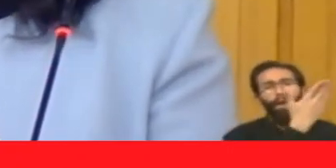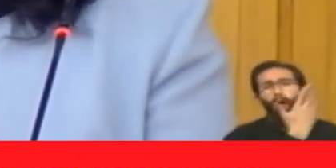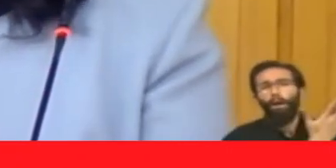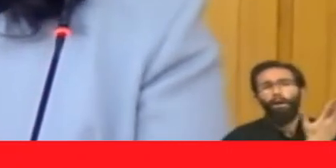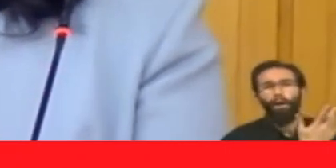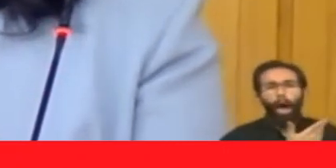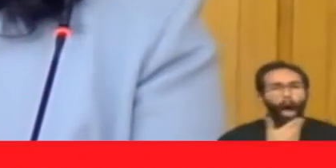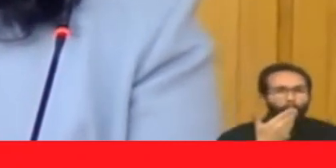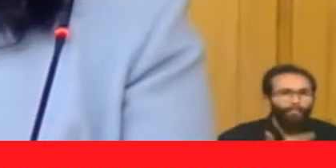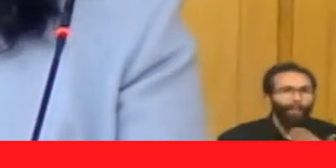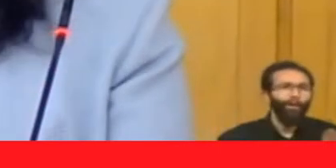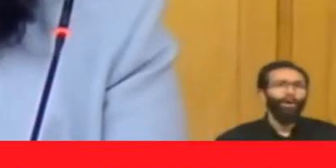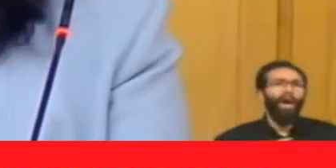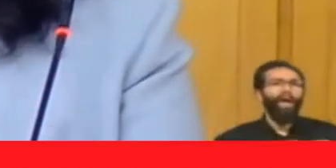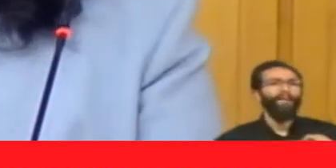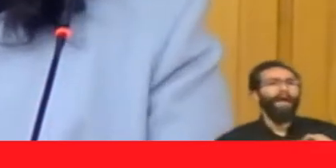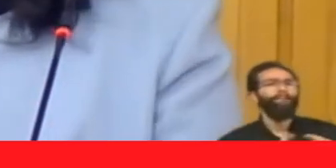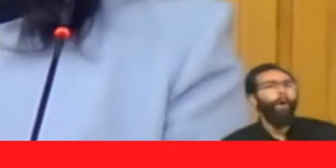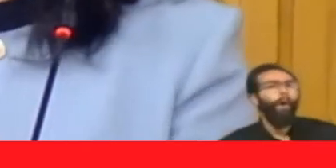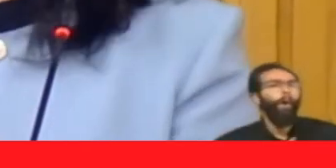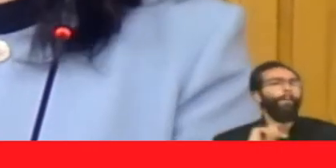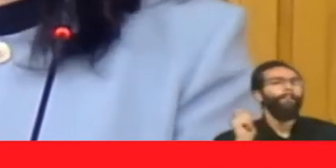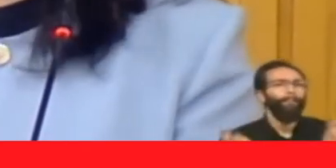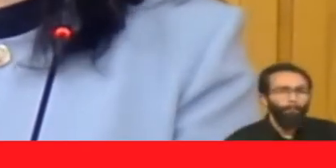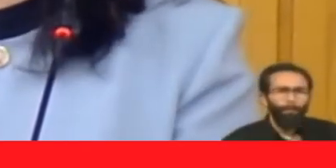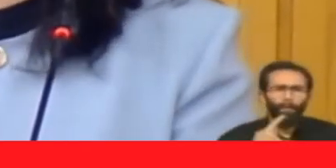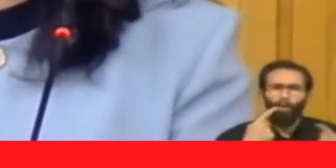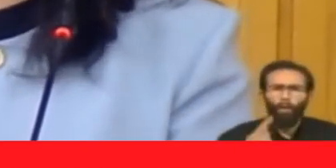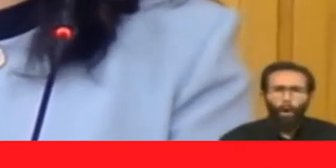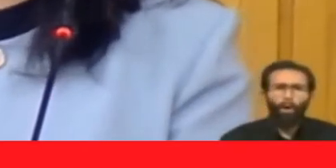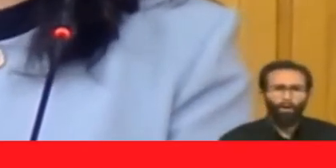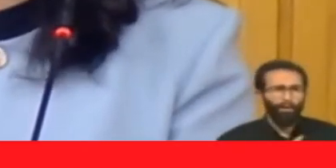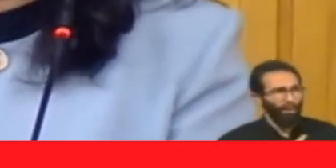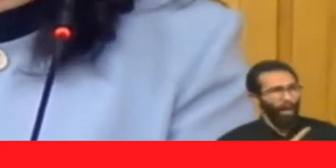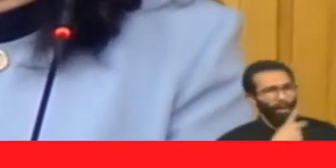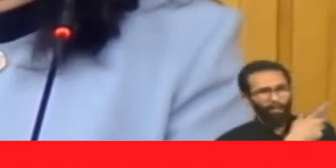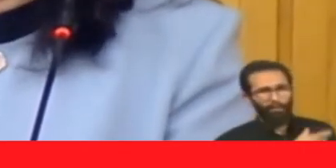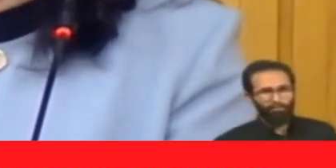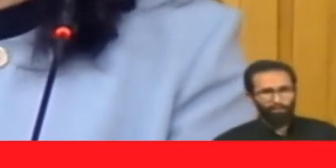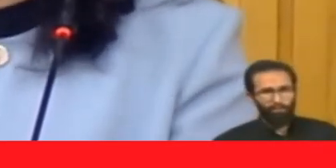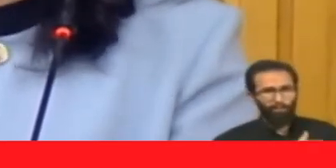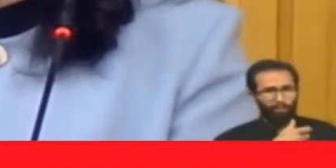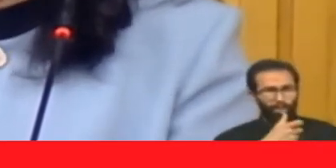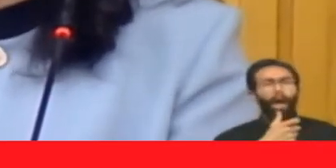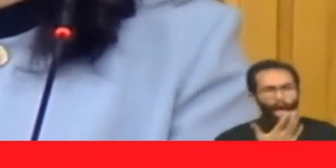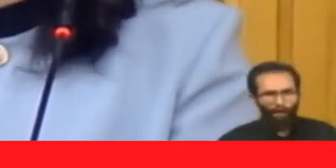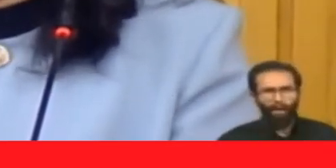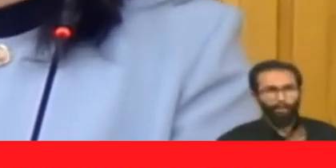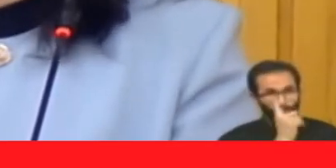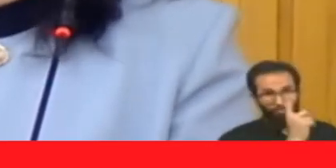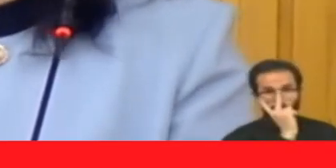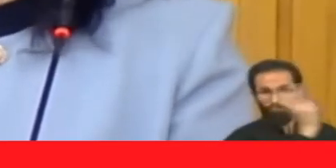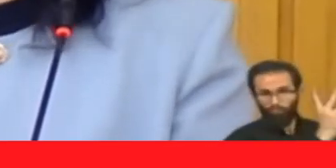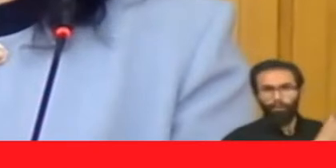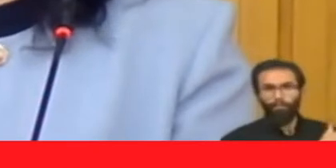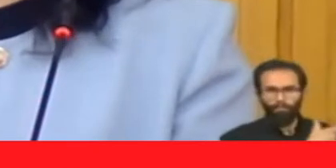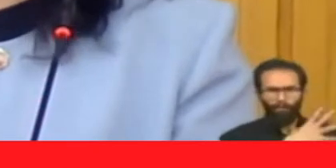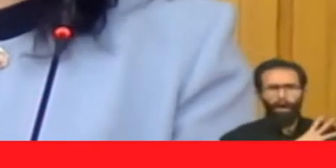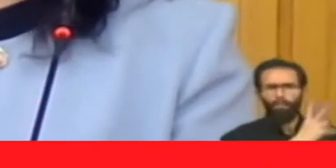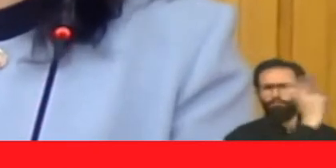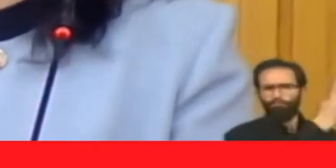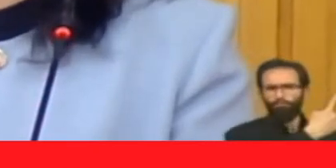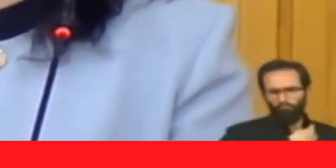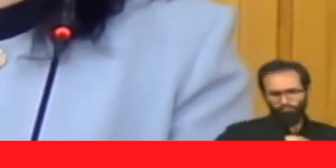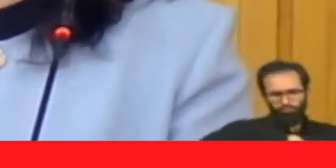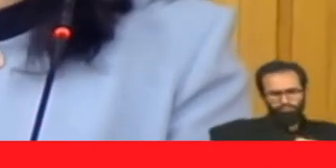söz ediyor. İstikrarınız yandaşlarınız için vardır, bunu biliyoruz. Çifter maaş alan